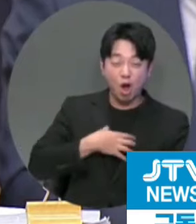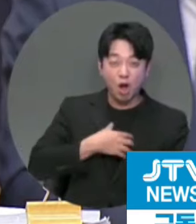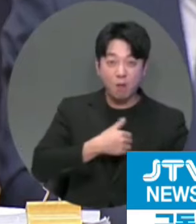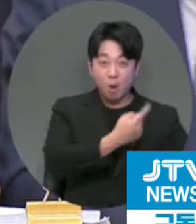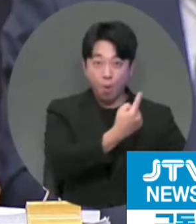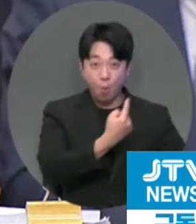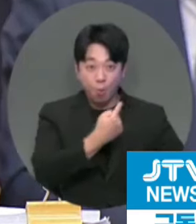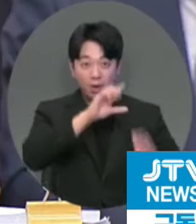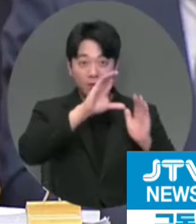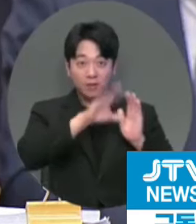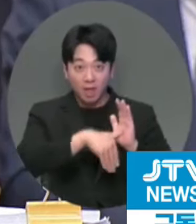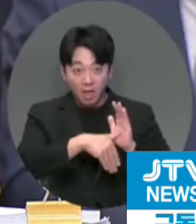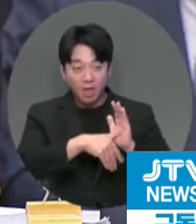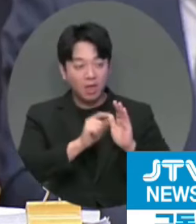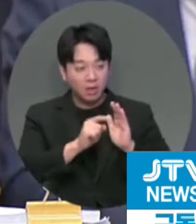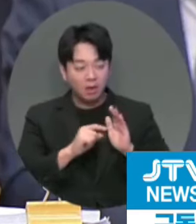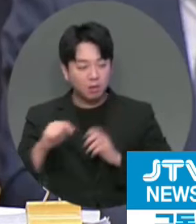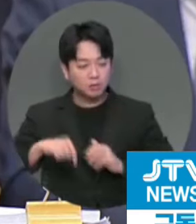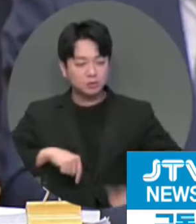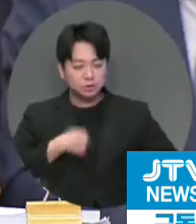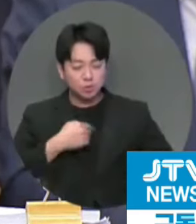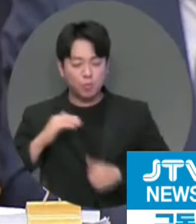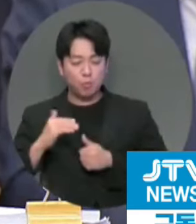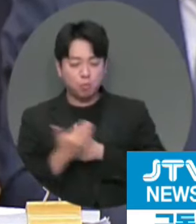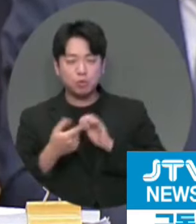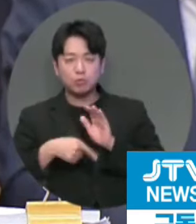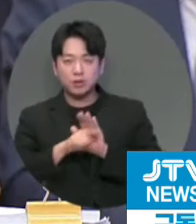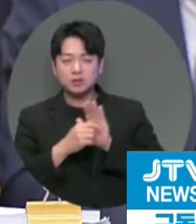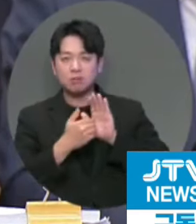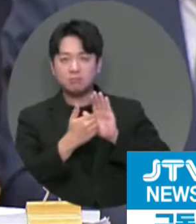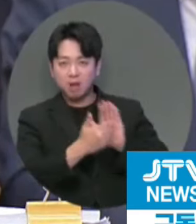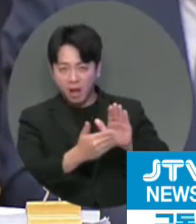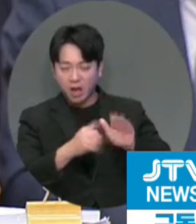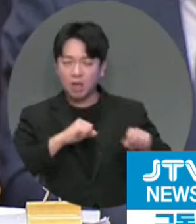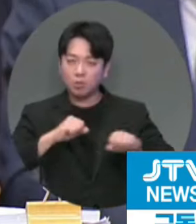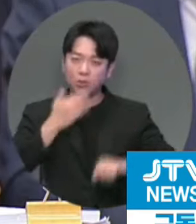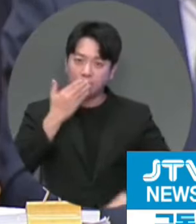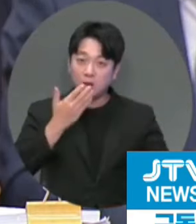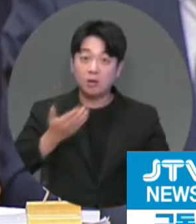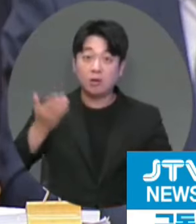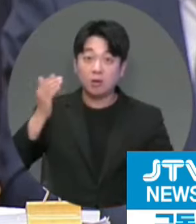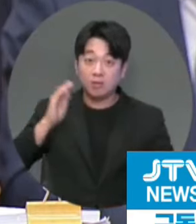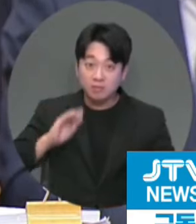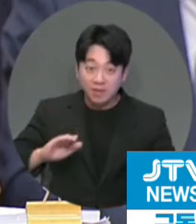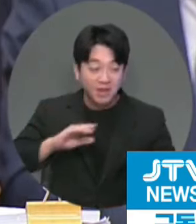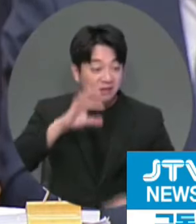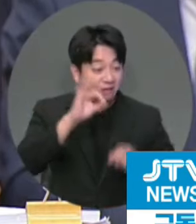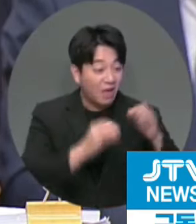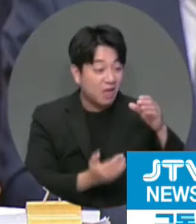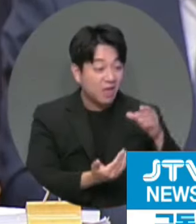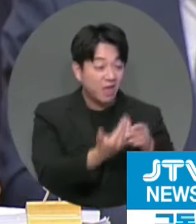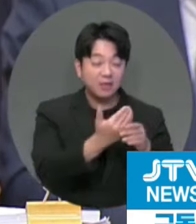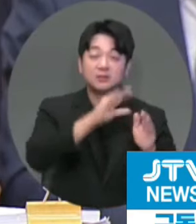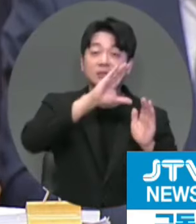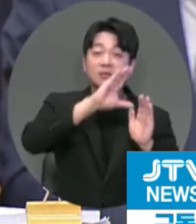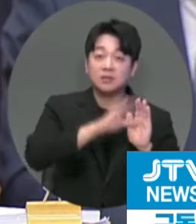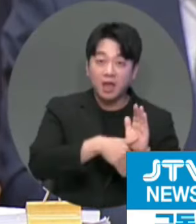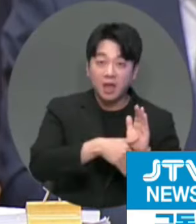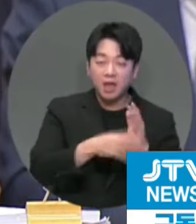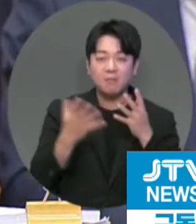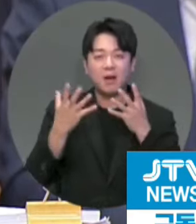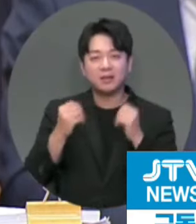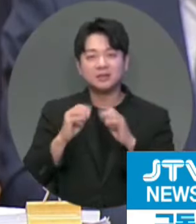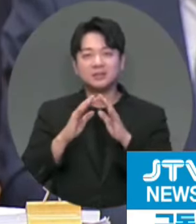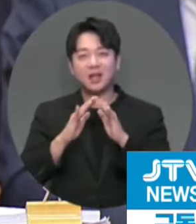것입니다만 사고가 나면 여론이나 여러 사람들이 부당한 공권력을 남용했다고 또 비난하는